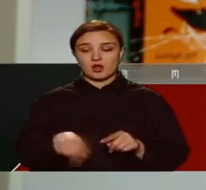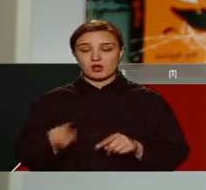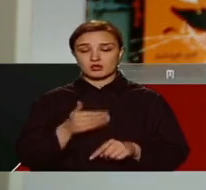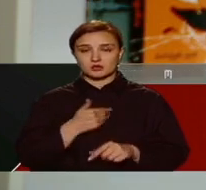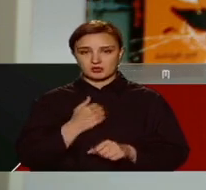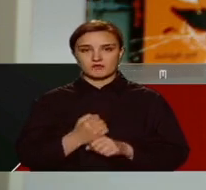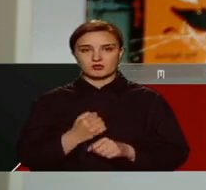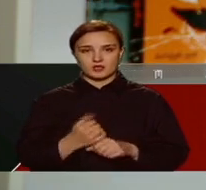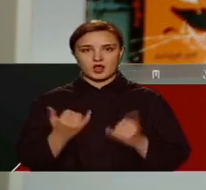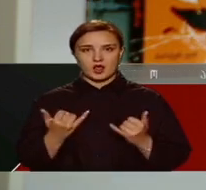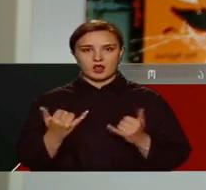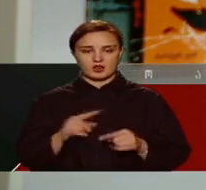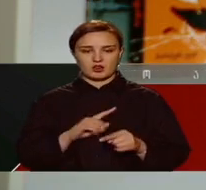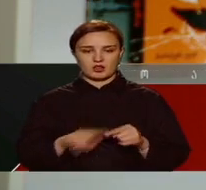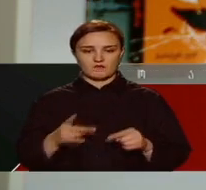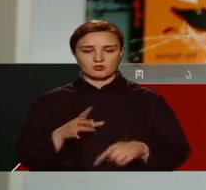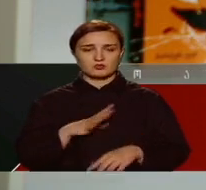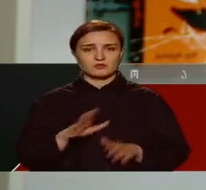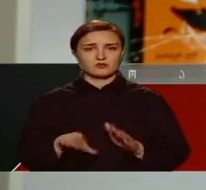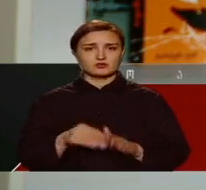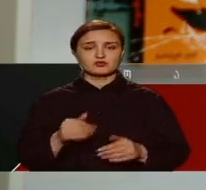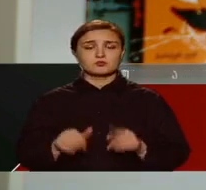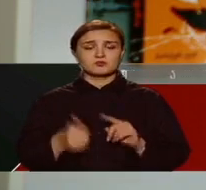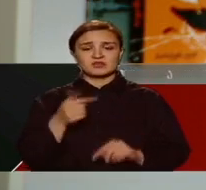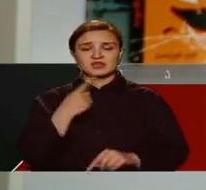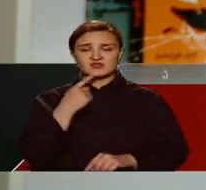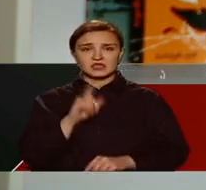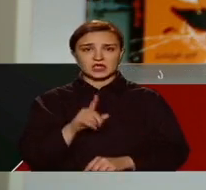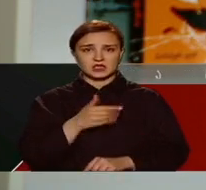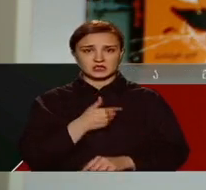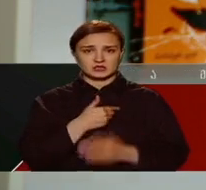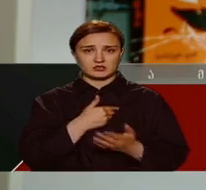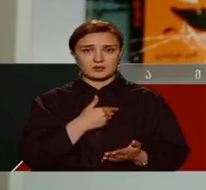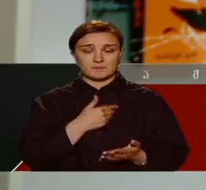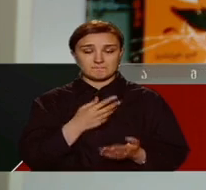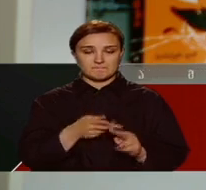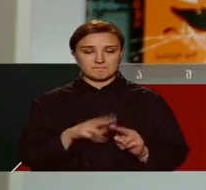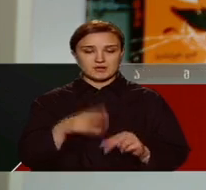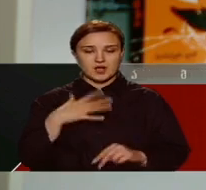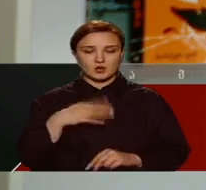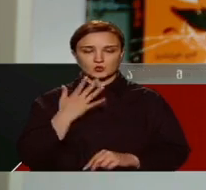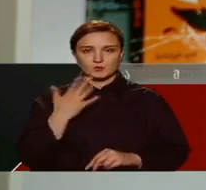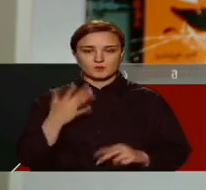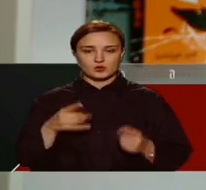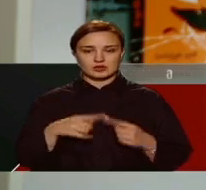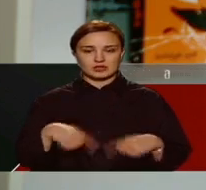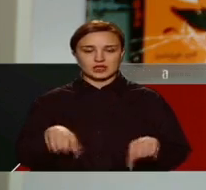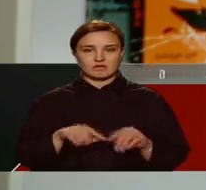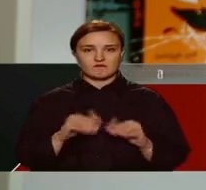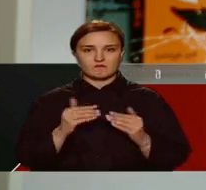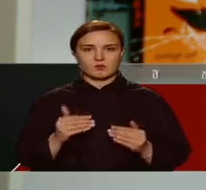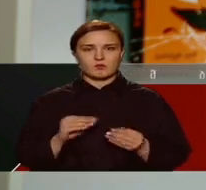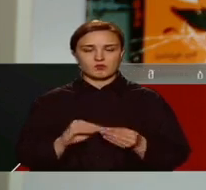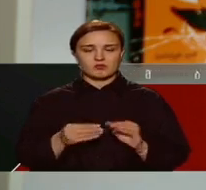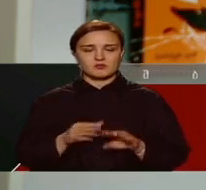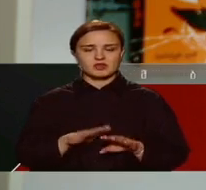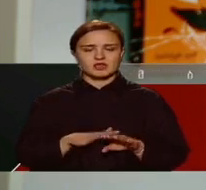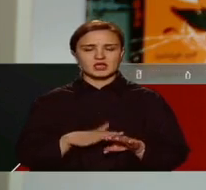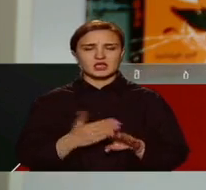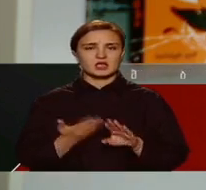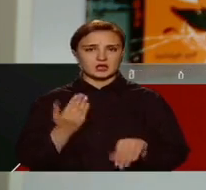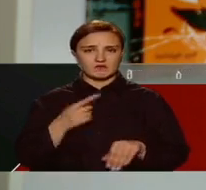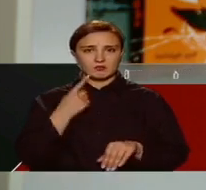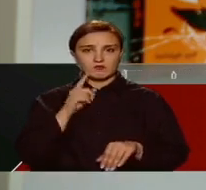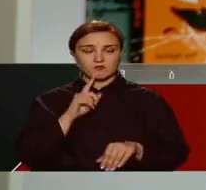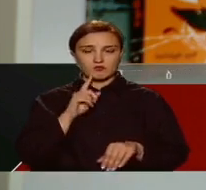ketot. Ahlak ve unda ikos arçene bir. Mala cehr tuki risit maginde. Ta esari kartuel politik o respektes problem var. Musa didi khani avam bu magram.